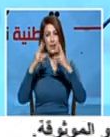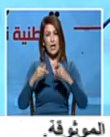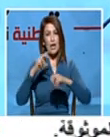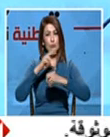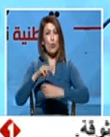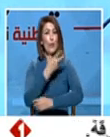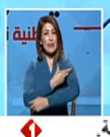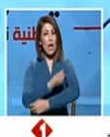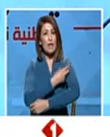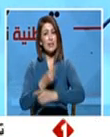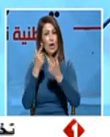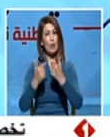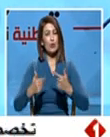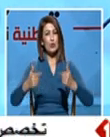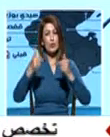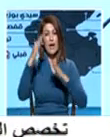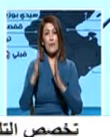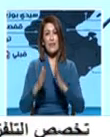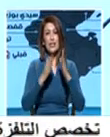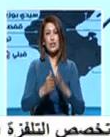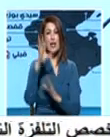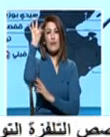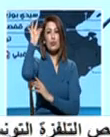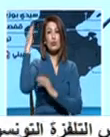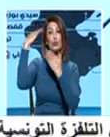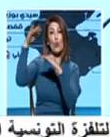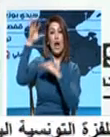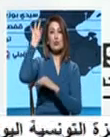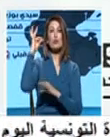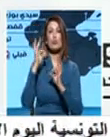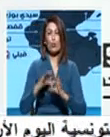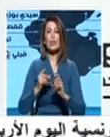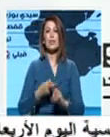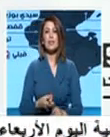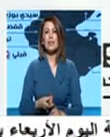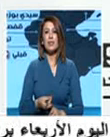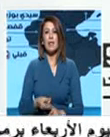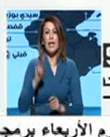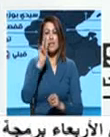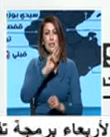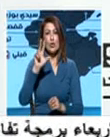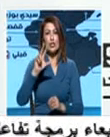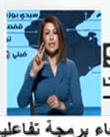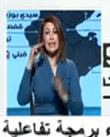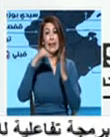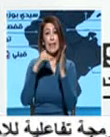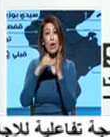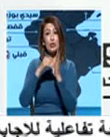باش يخرجوها مختلف المخابر اللي موجودين بتونس وخارج تونس. إذا 623 إصابة